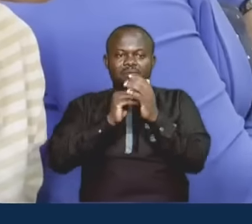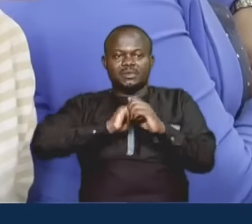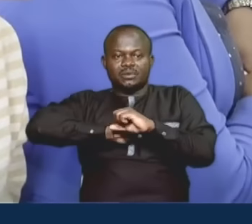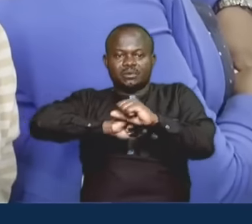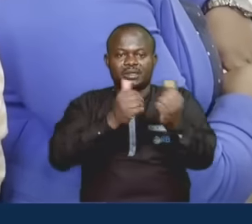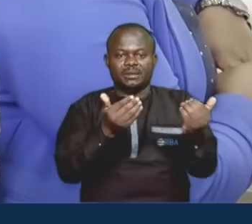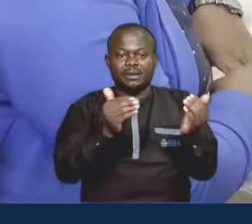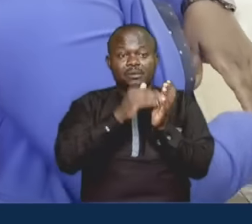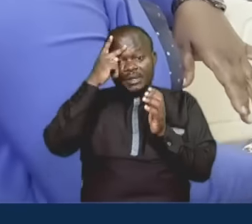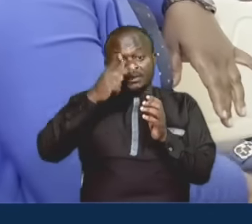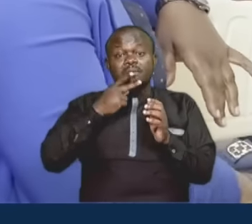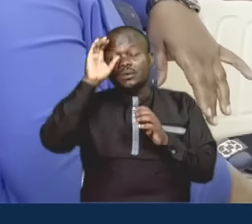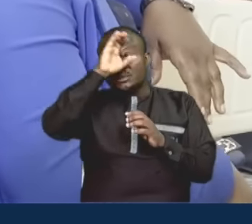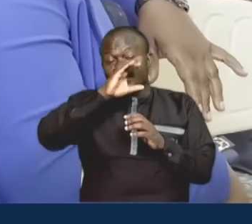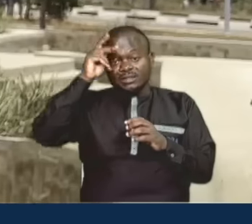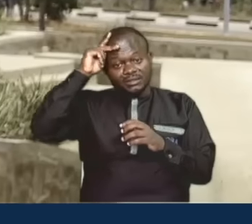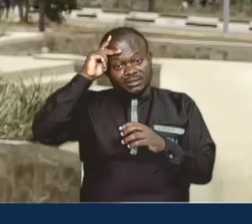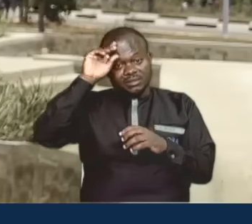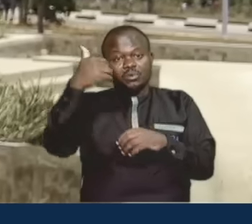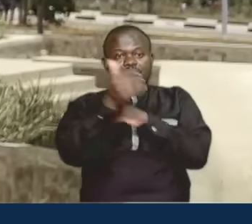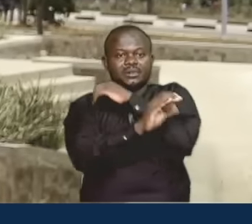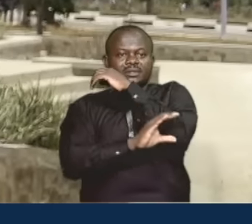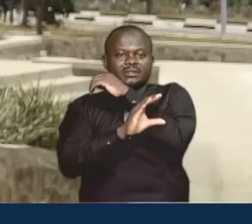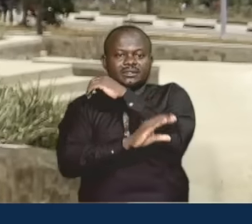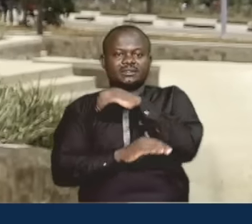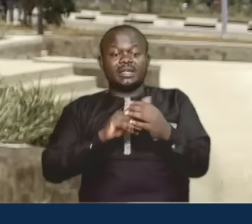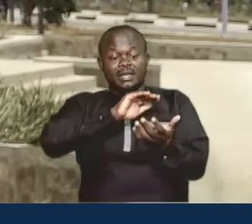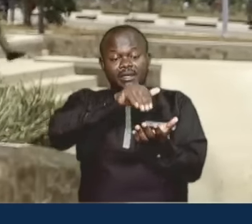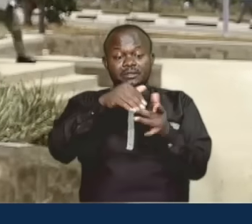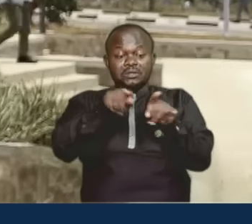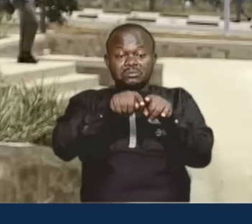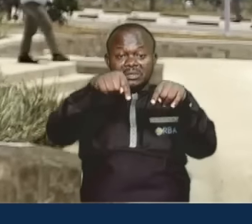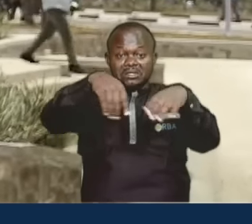n'ababyeyi kujya gushakira ubumenyi mu mahanga ya kure kuba ikigo nk'iki kiri mu Rwanda